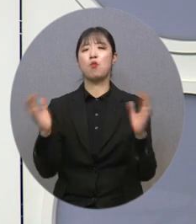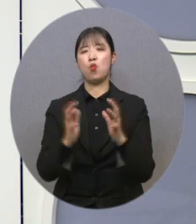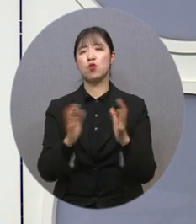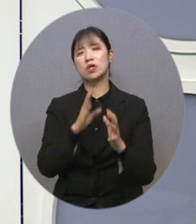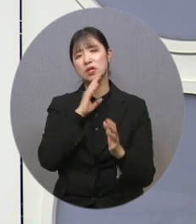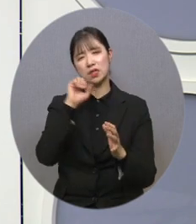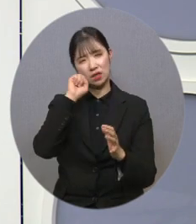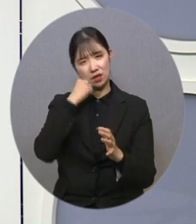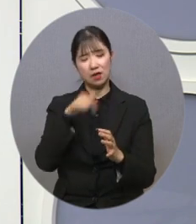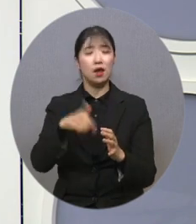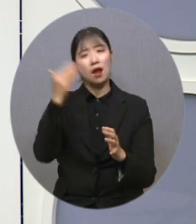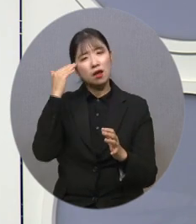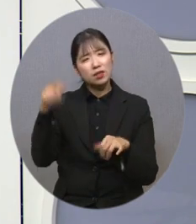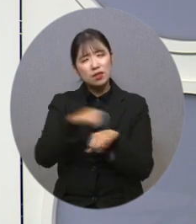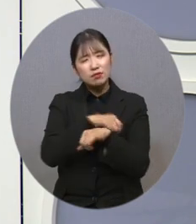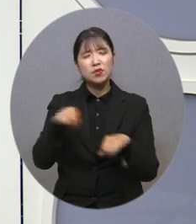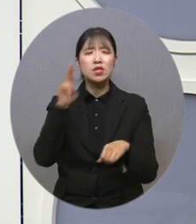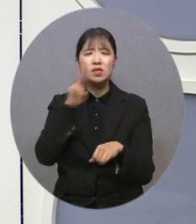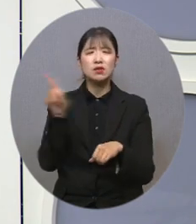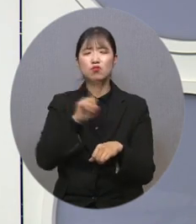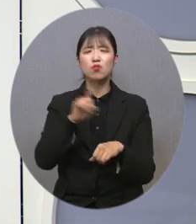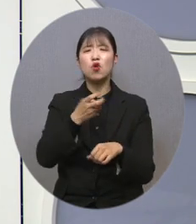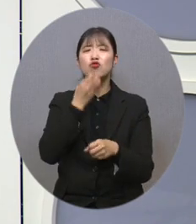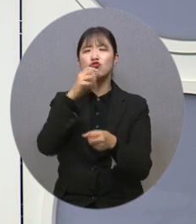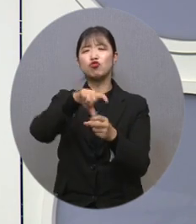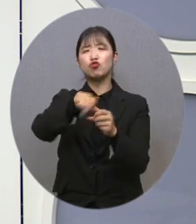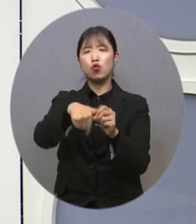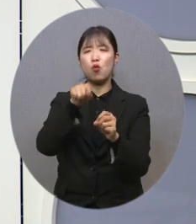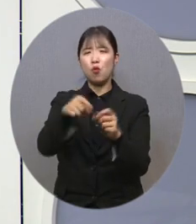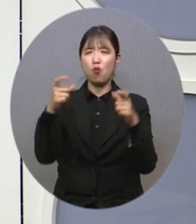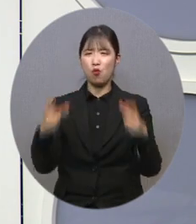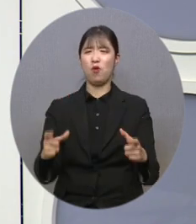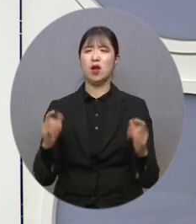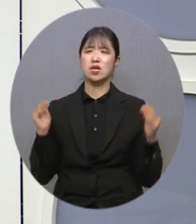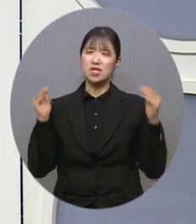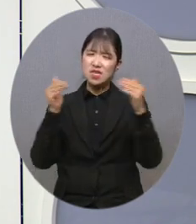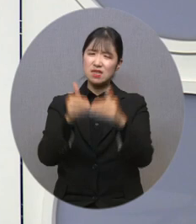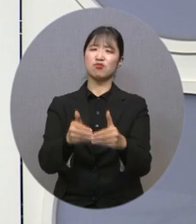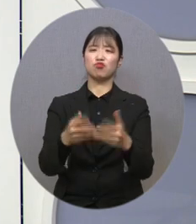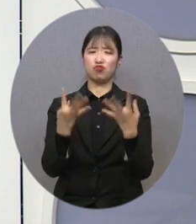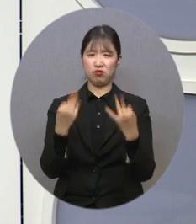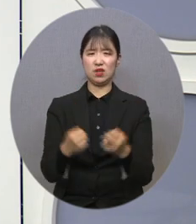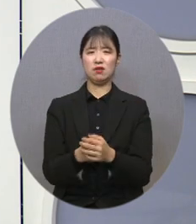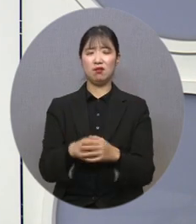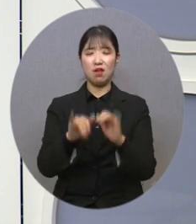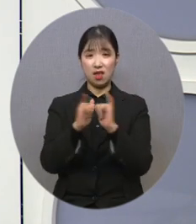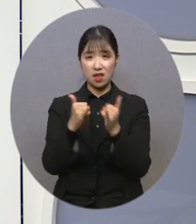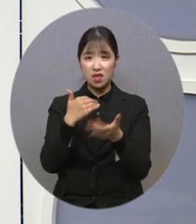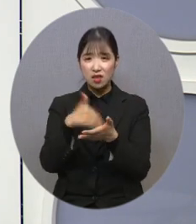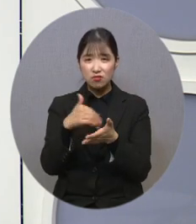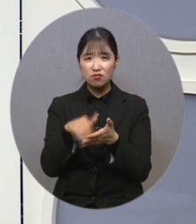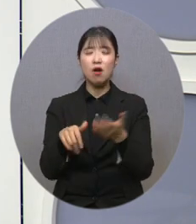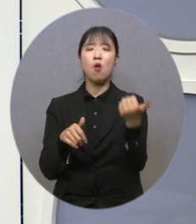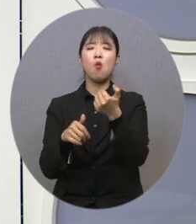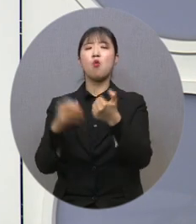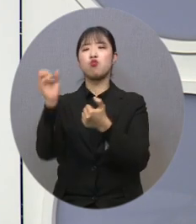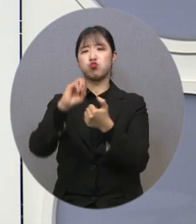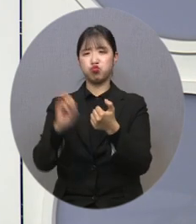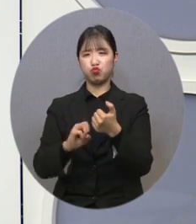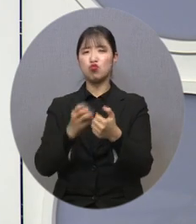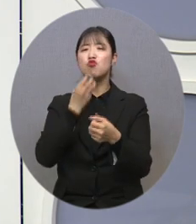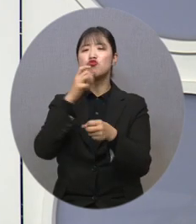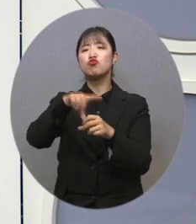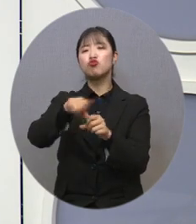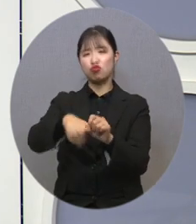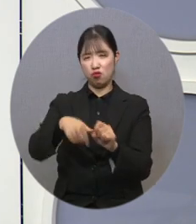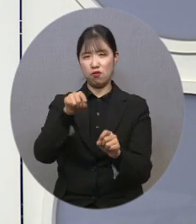우리나라가 특별히 심한 게 수도권 집중이 심하지 않습니까? 인구도 50%가 수도권에 집중돼 있고요.